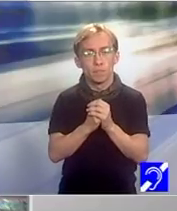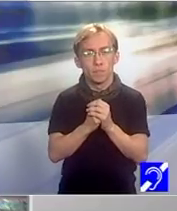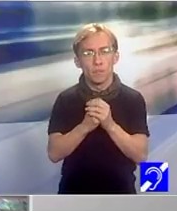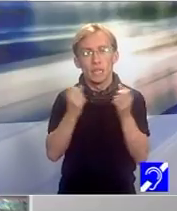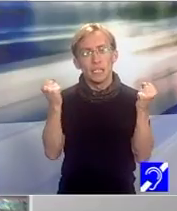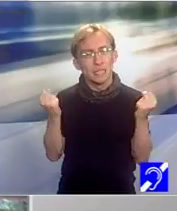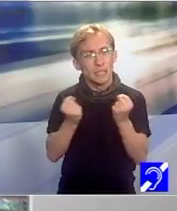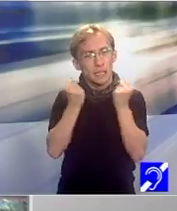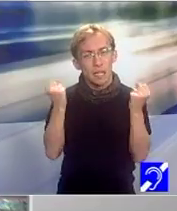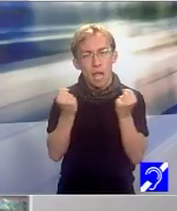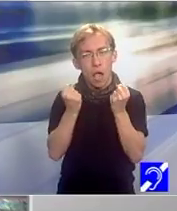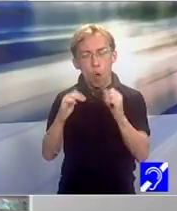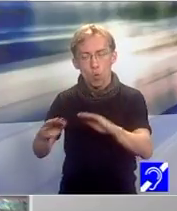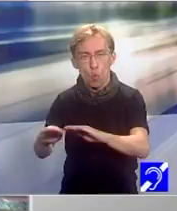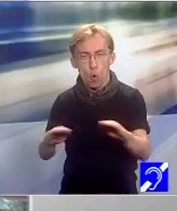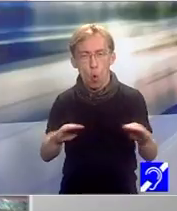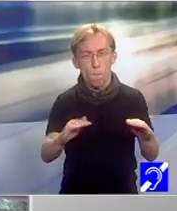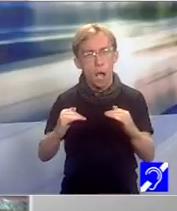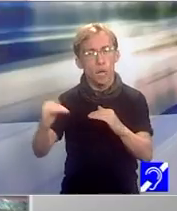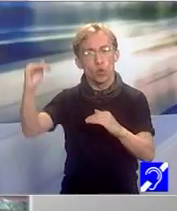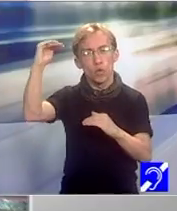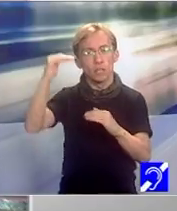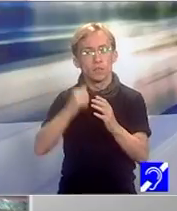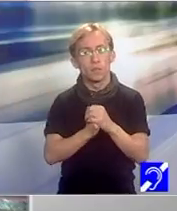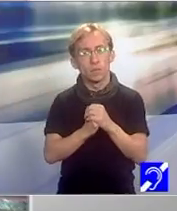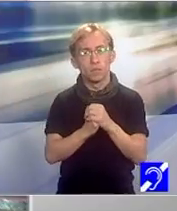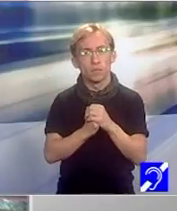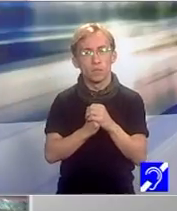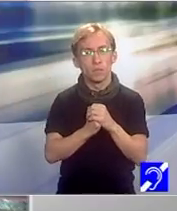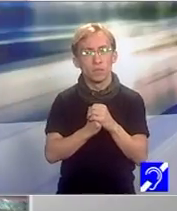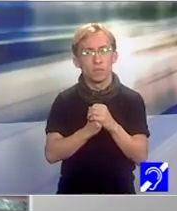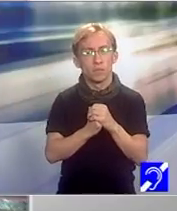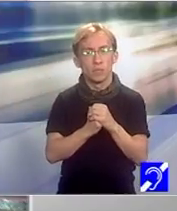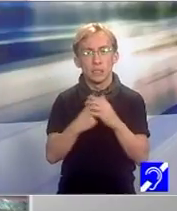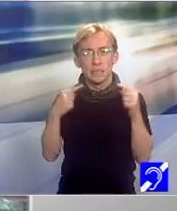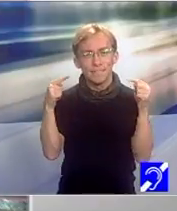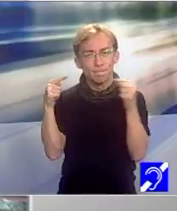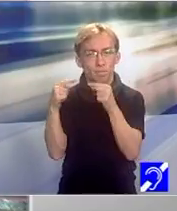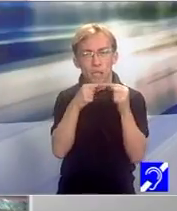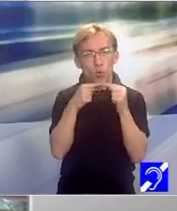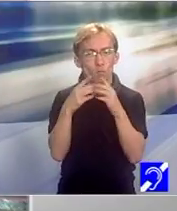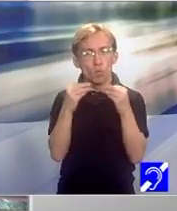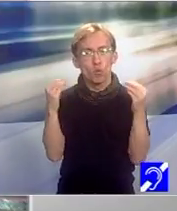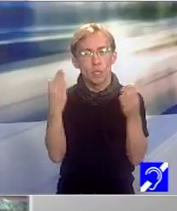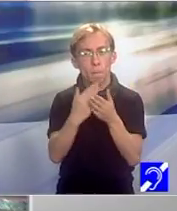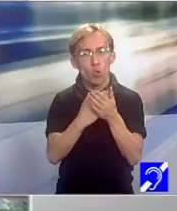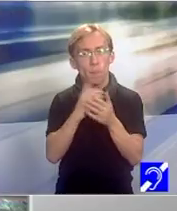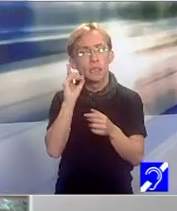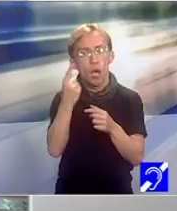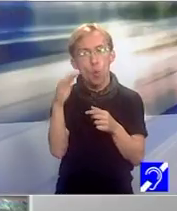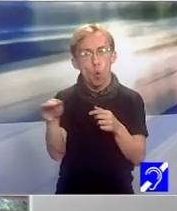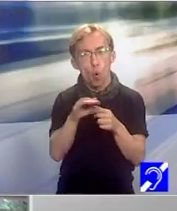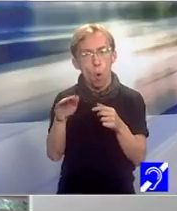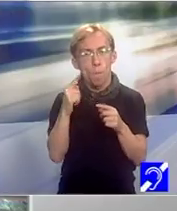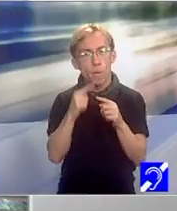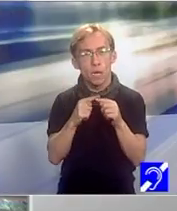greu să discute cu copiilor adolescenți despre subiectul sexualității, chiar și atunci când se confruntă cu aceleași tipuri de probleme. Însă un copil cu dizabilitate s-ar putea să